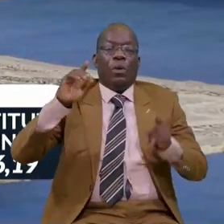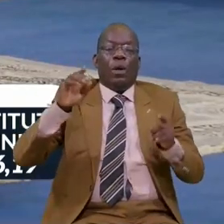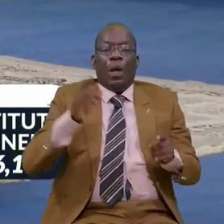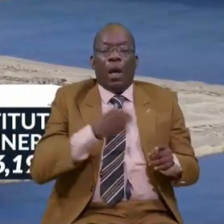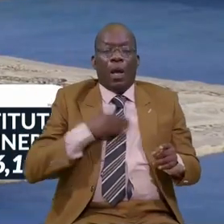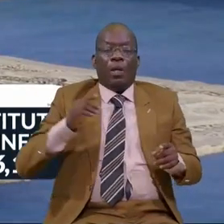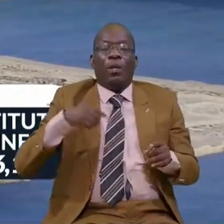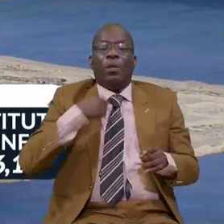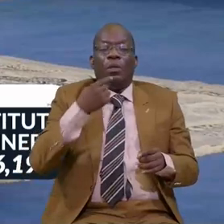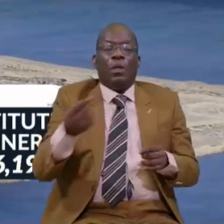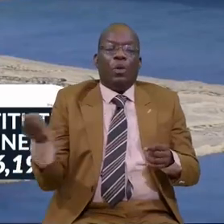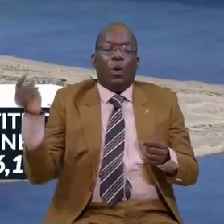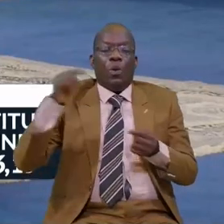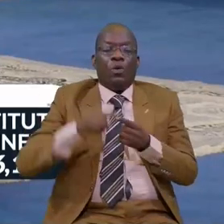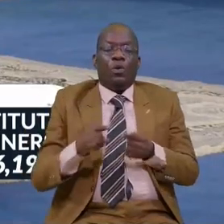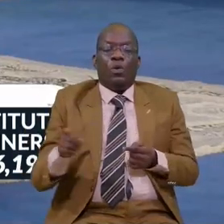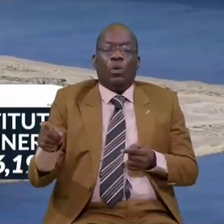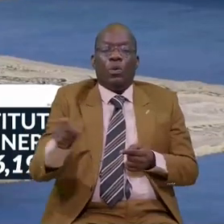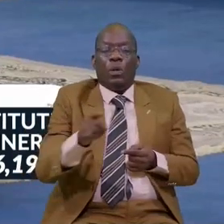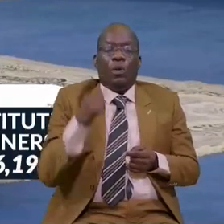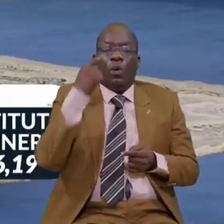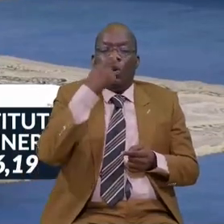s'avança et leur dit,